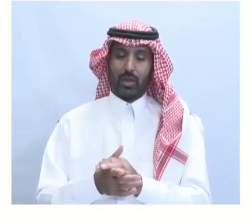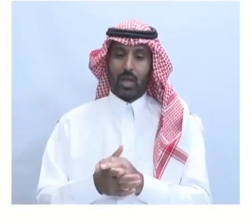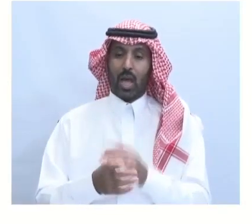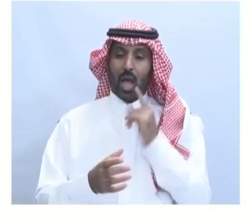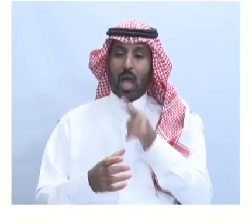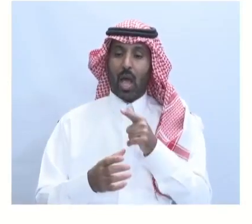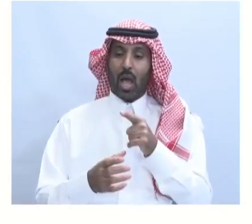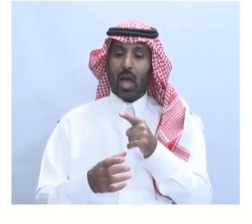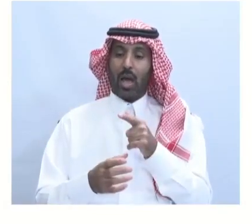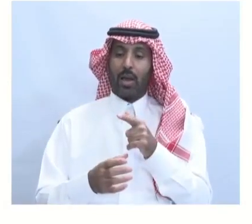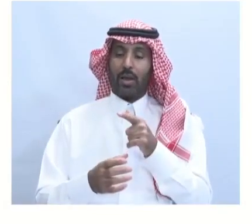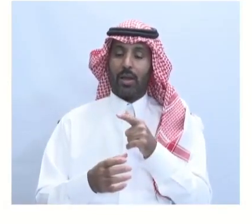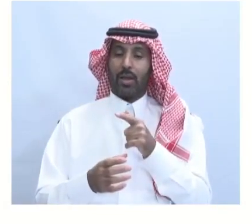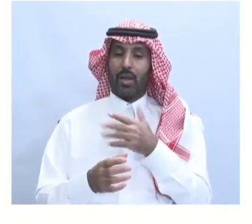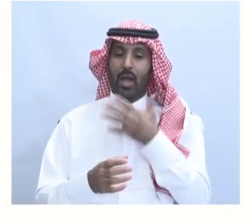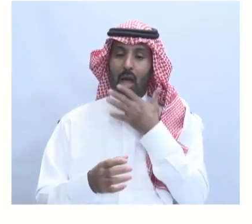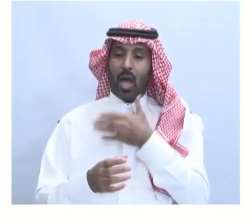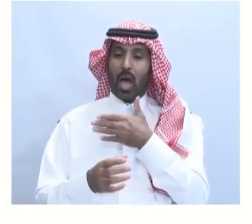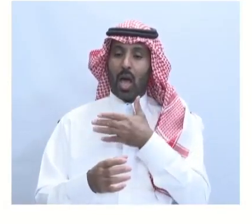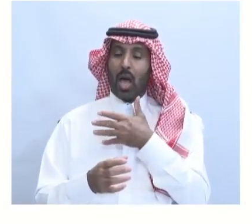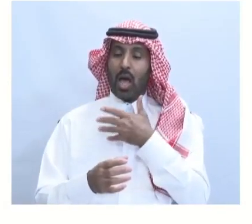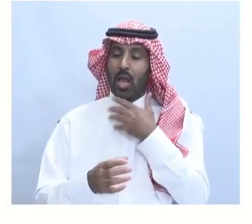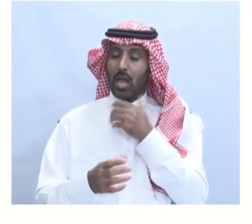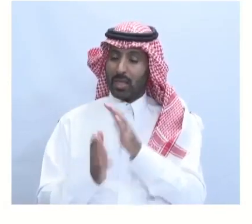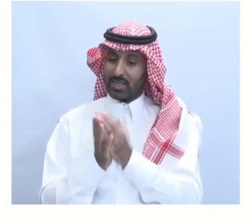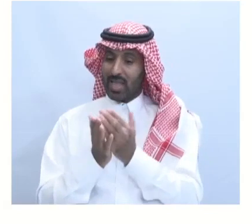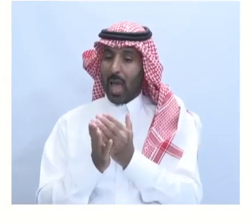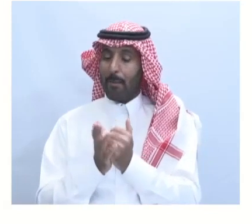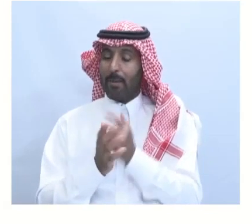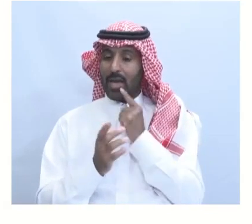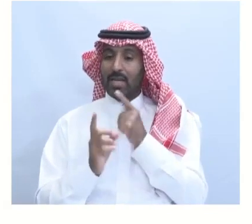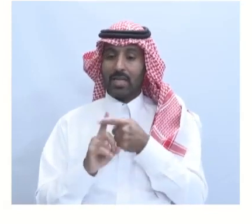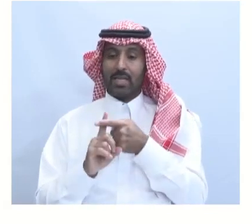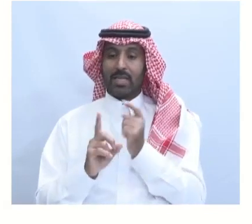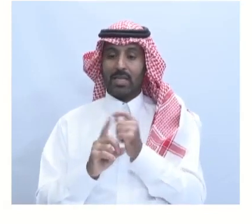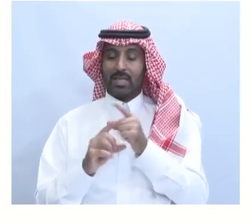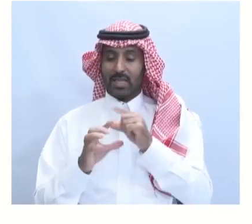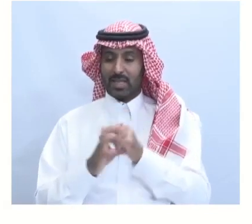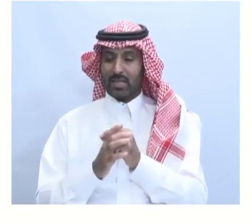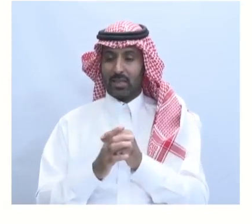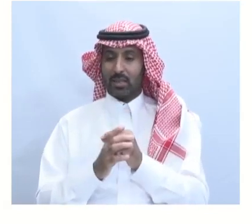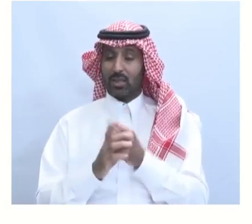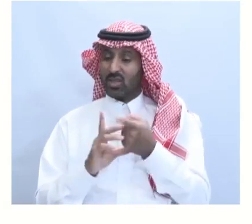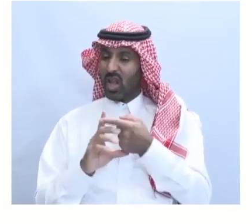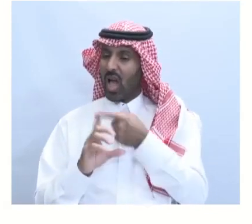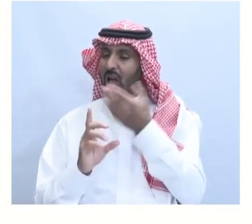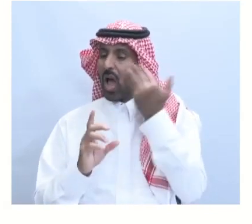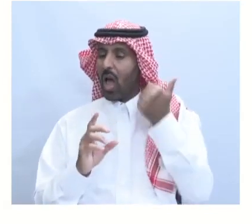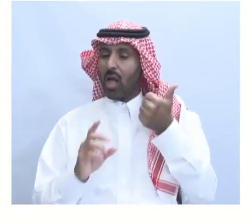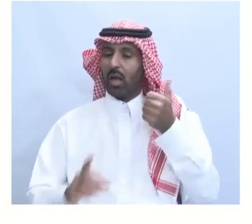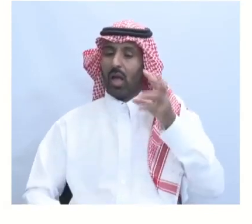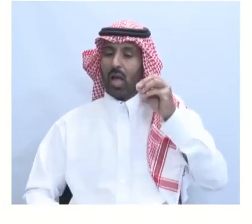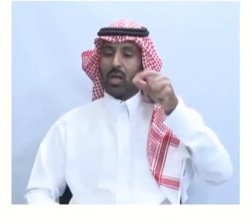الكتاب هي ما تعرف باسرائيليات كذلك فلتمييز هذا كله اتسع النقد وظهر